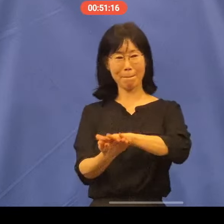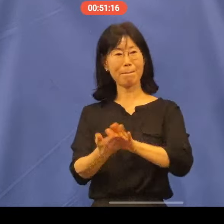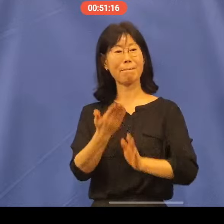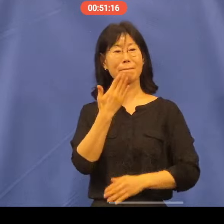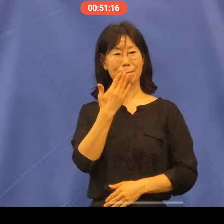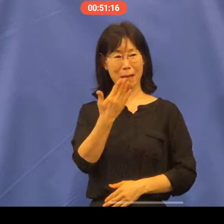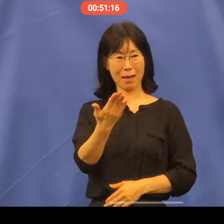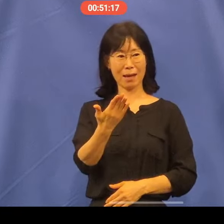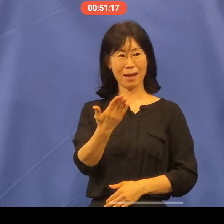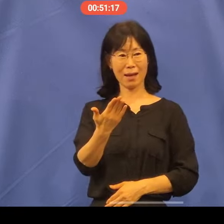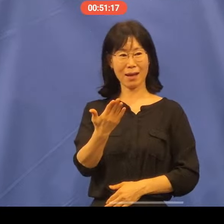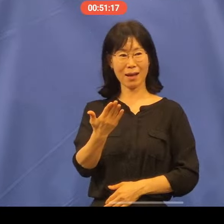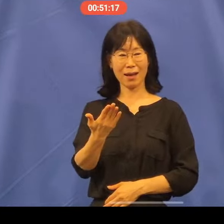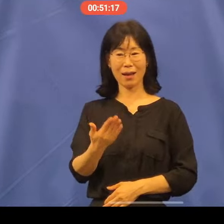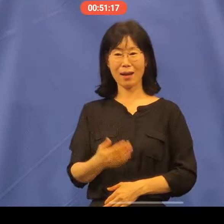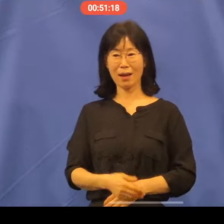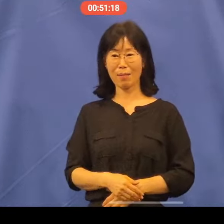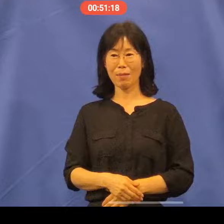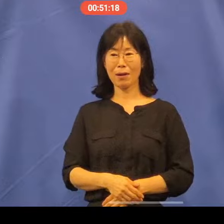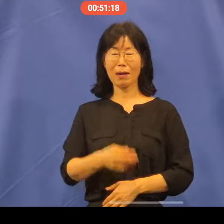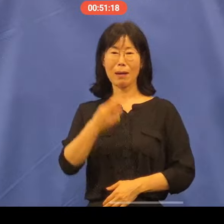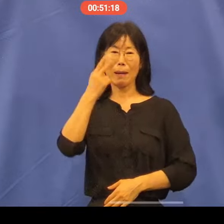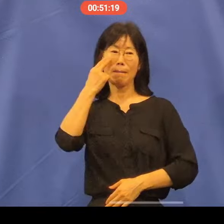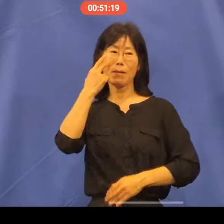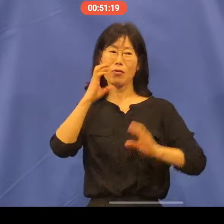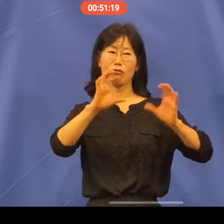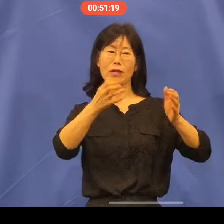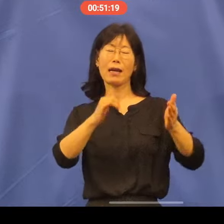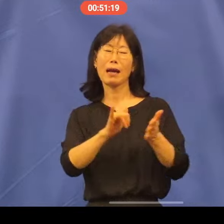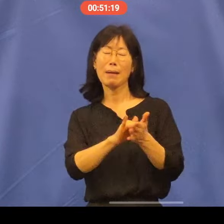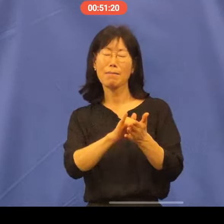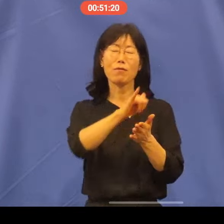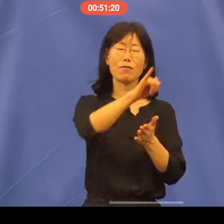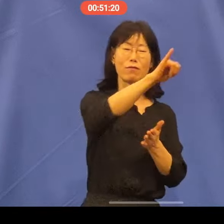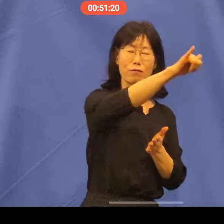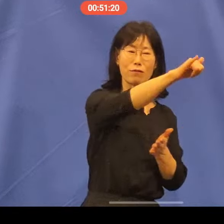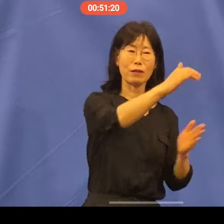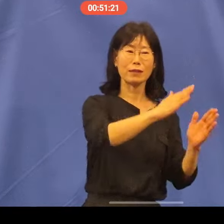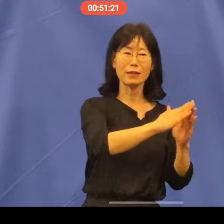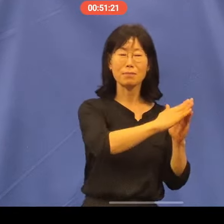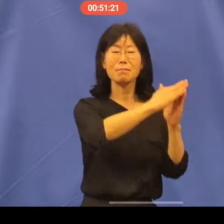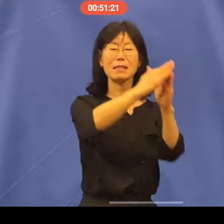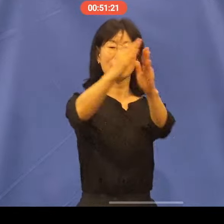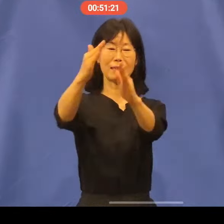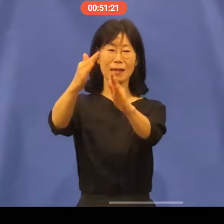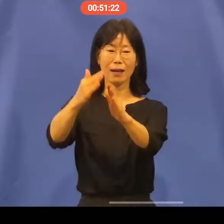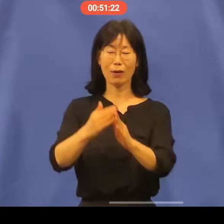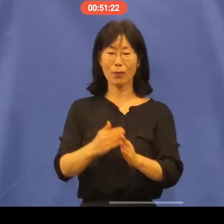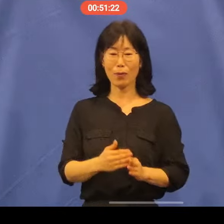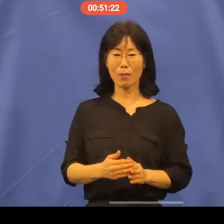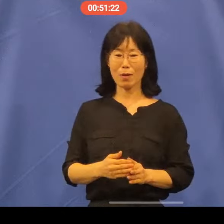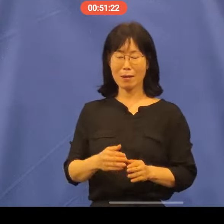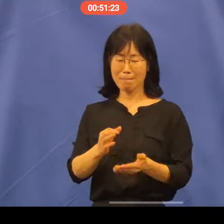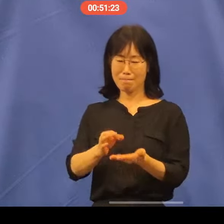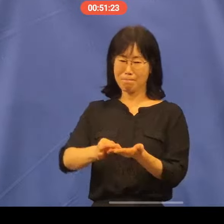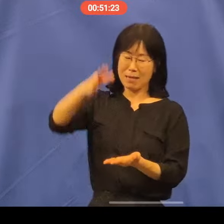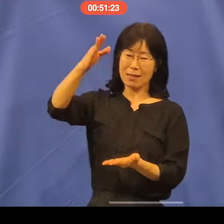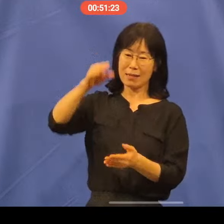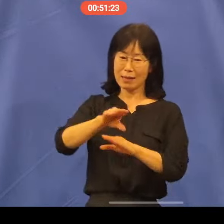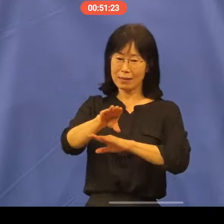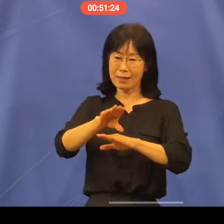아무리 뭐 이사가고 뭐 이민 가고 뭐 집을 바꾸고 차를 바꾸고 뭐 직업을 바꿔도 안 바뀌어져요. 믿음을 가지면 다